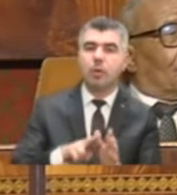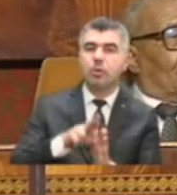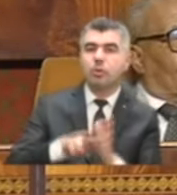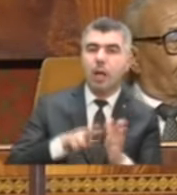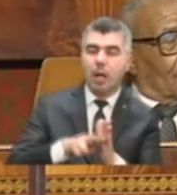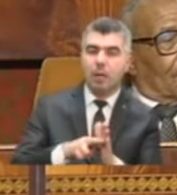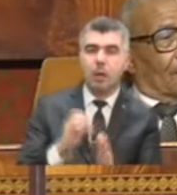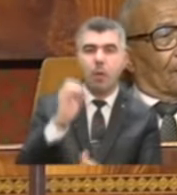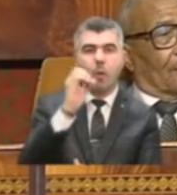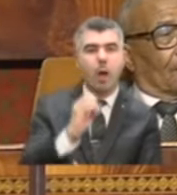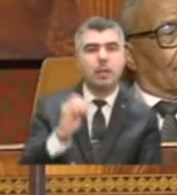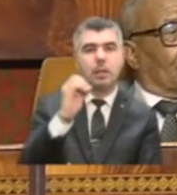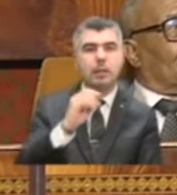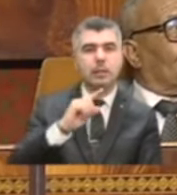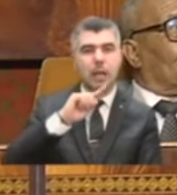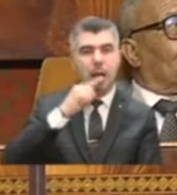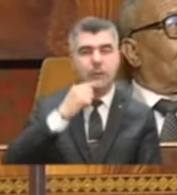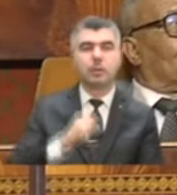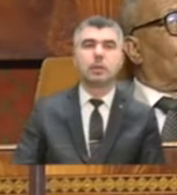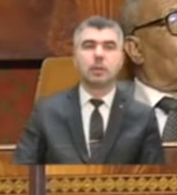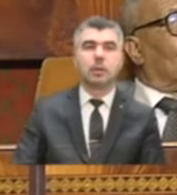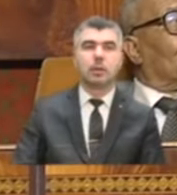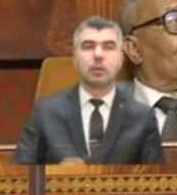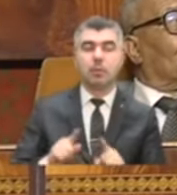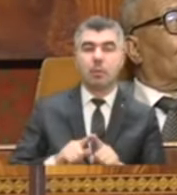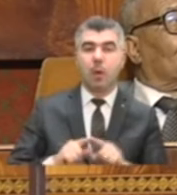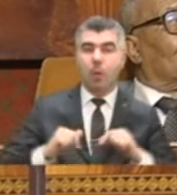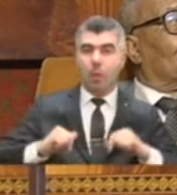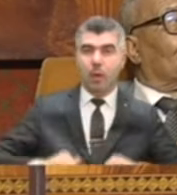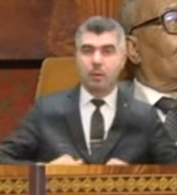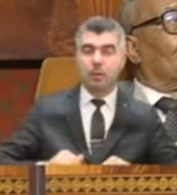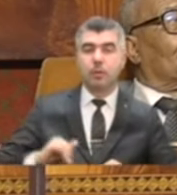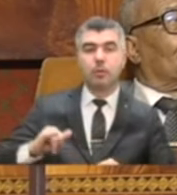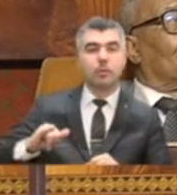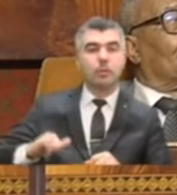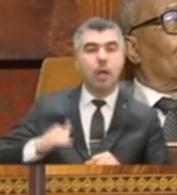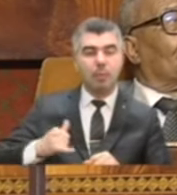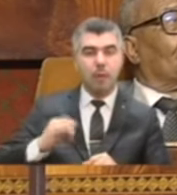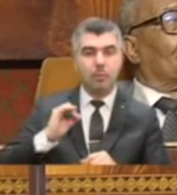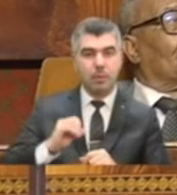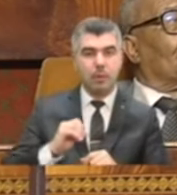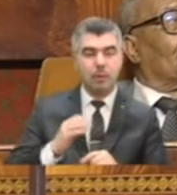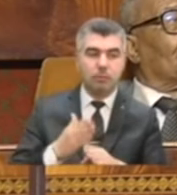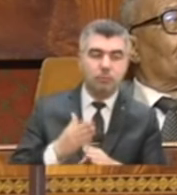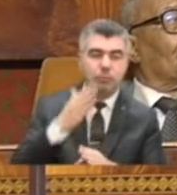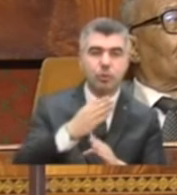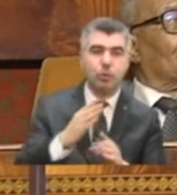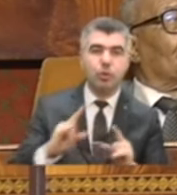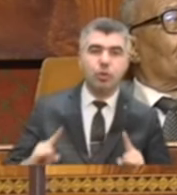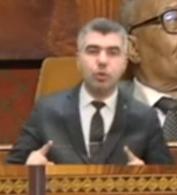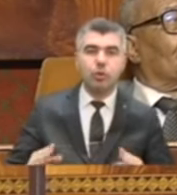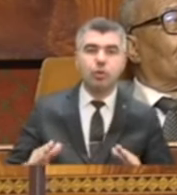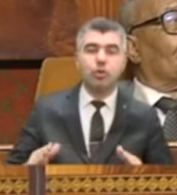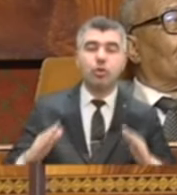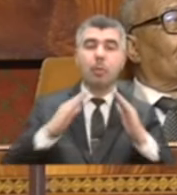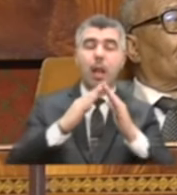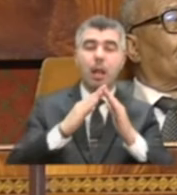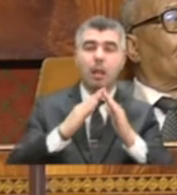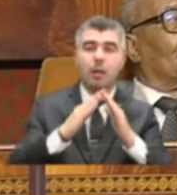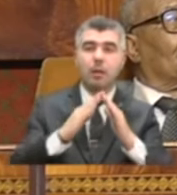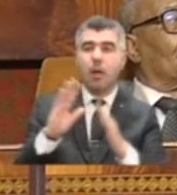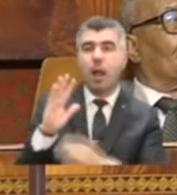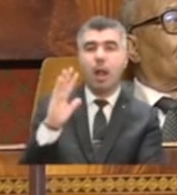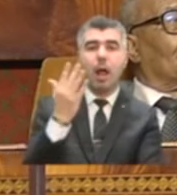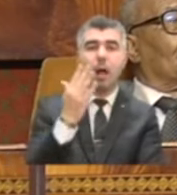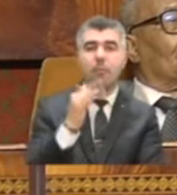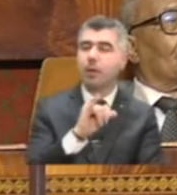درعا تافيلات. وهذه الجهه ديال السيد الوزير تنطلب منكم باش الشباب ديالنا ما تصيفطوش الجبل ولا الغابه، جبل الغابه راه عندنا،